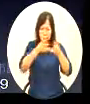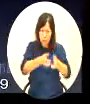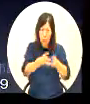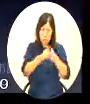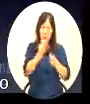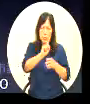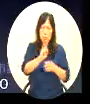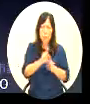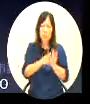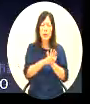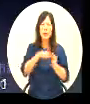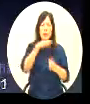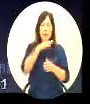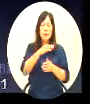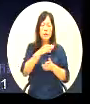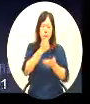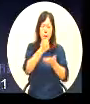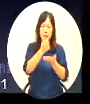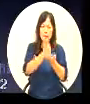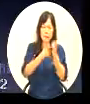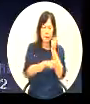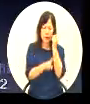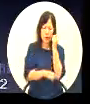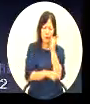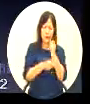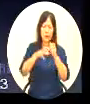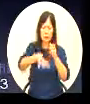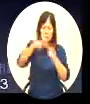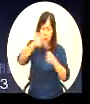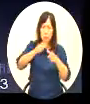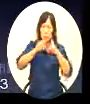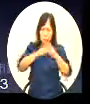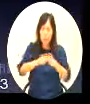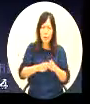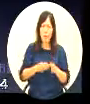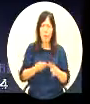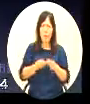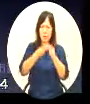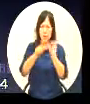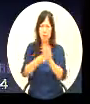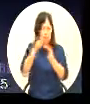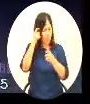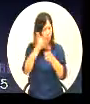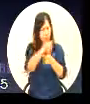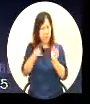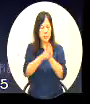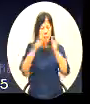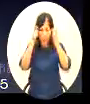里？我想等一下可以请我们的法制局长来做回答。第二个，我们很感谢我们